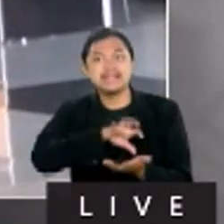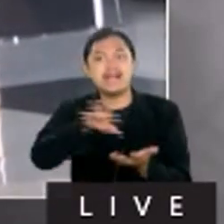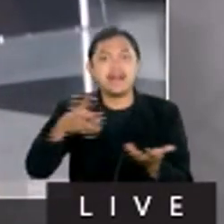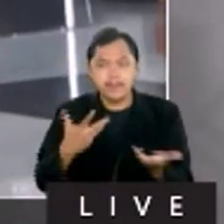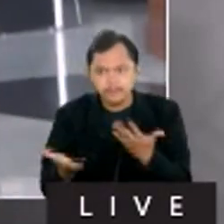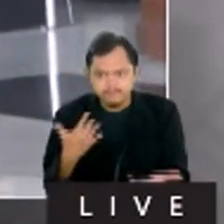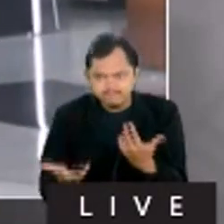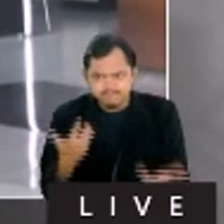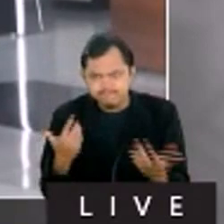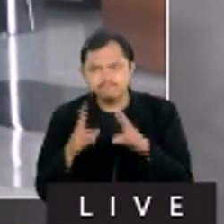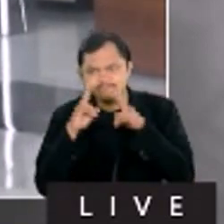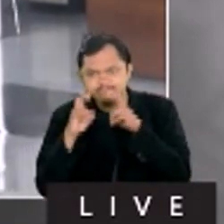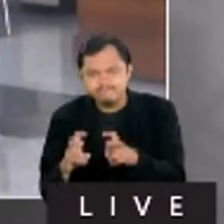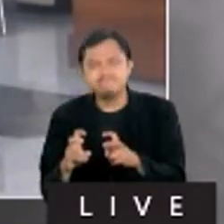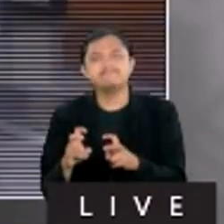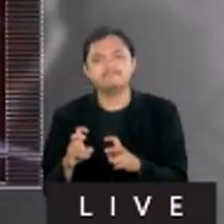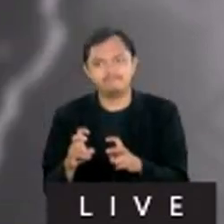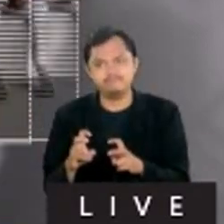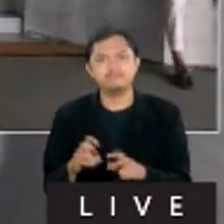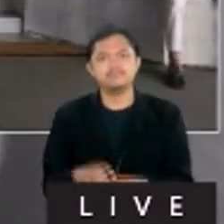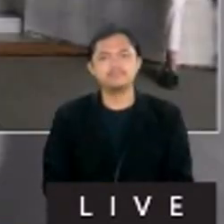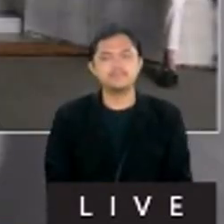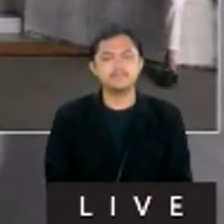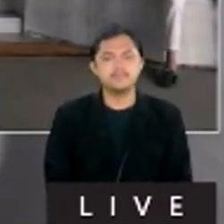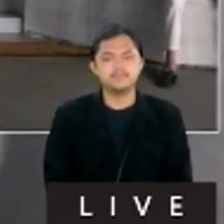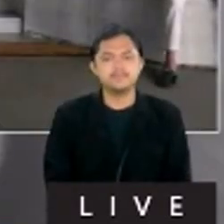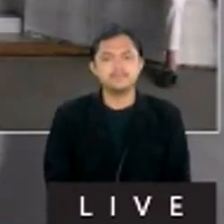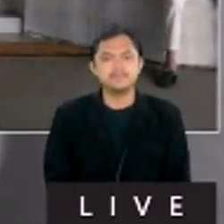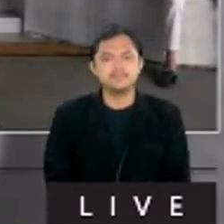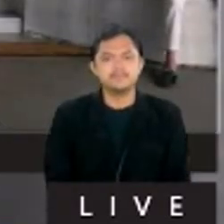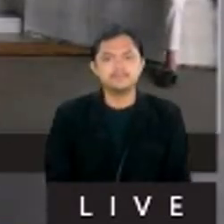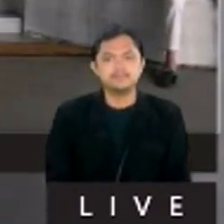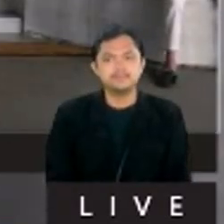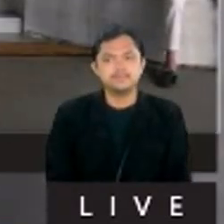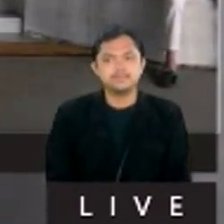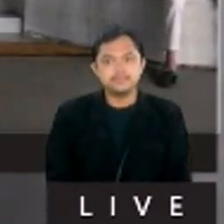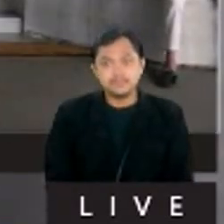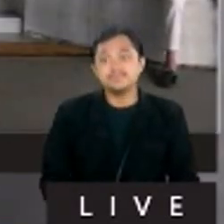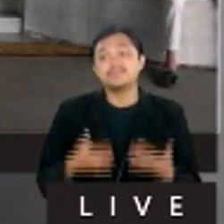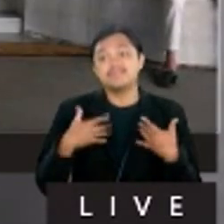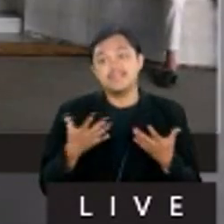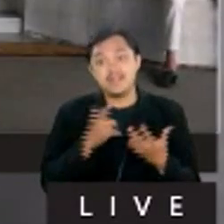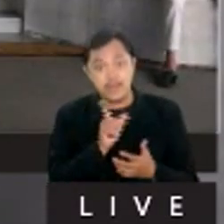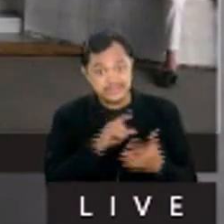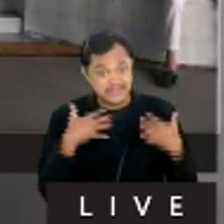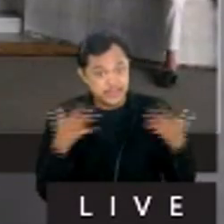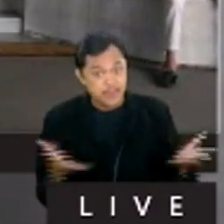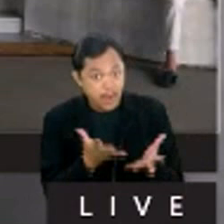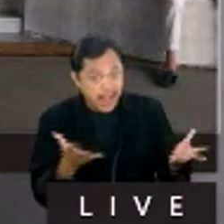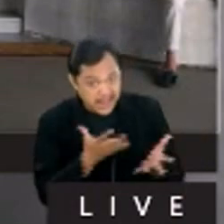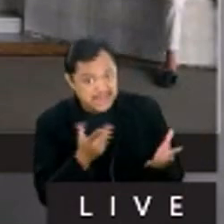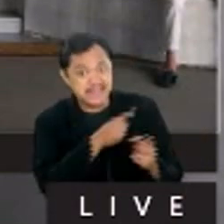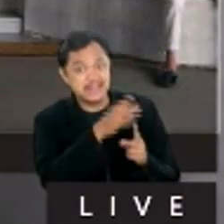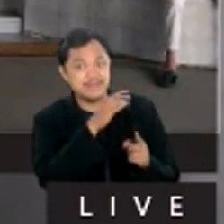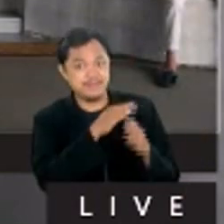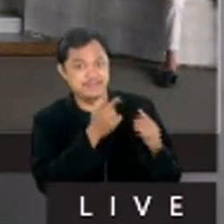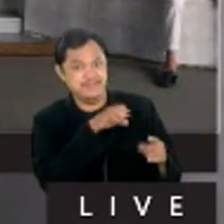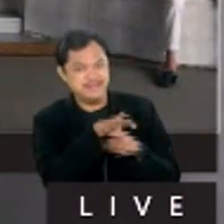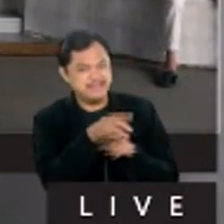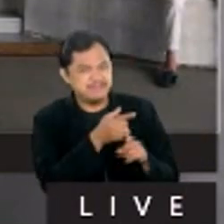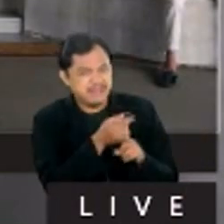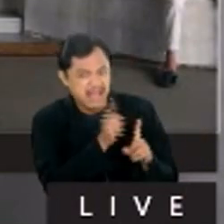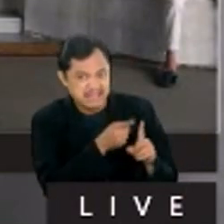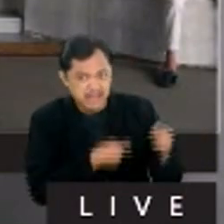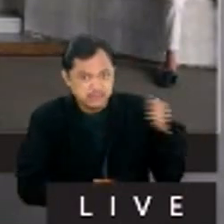tersebut. Ando. Iya, Puja, dengan dirawatnya Lukas NMB, apakah ini berpengaruh pada pemeriksaan dirinya